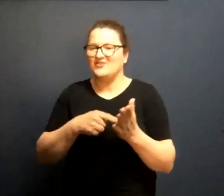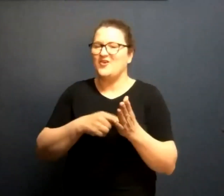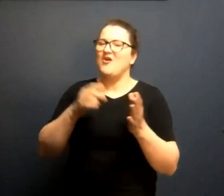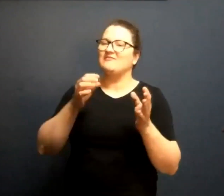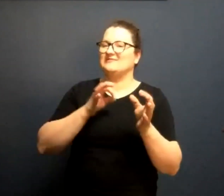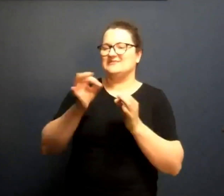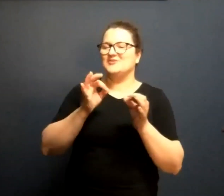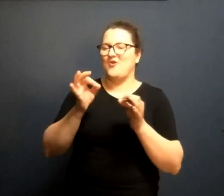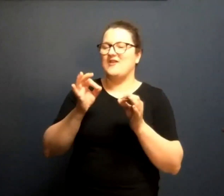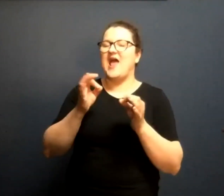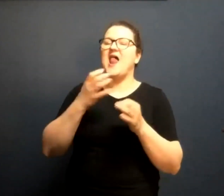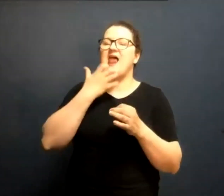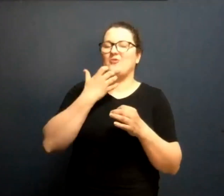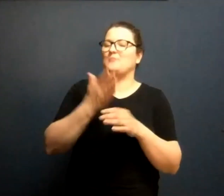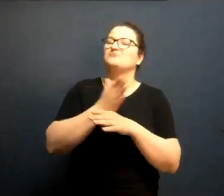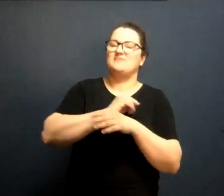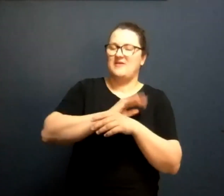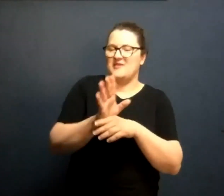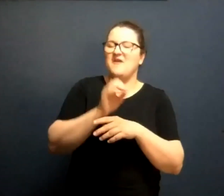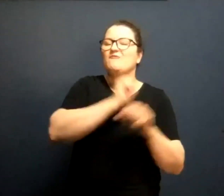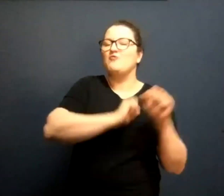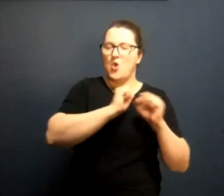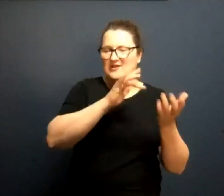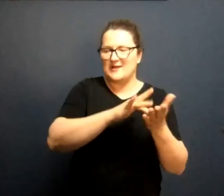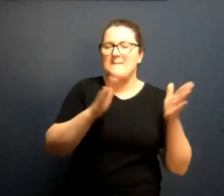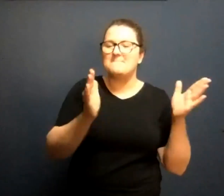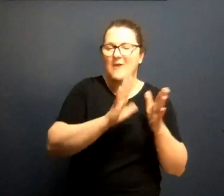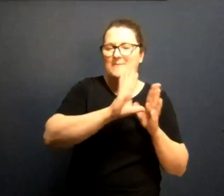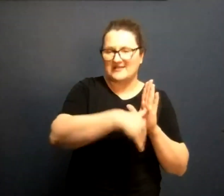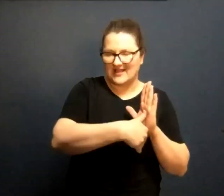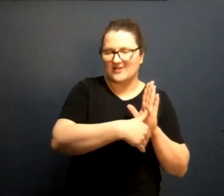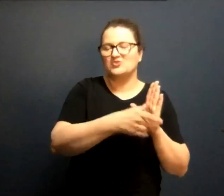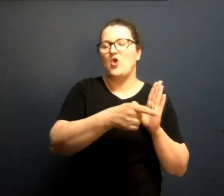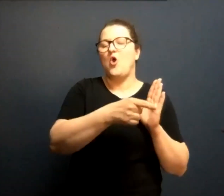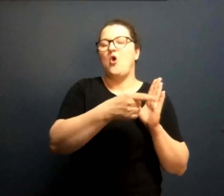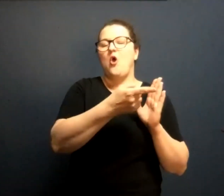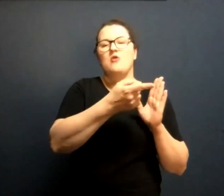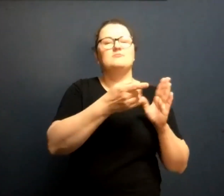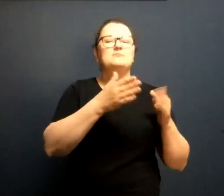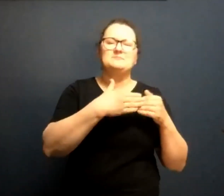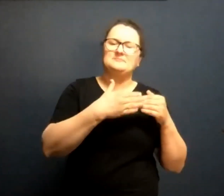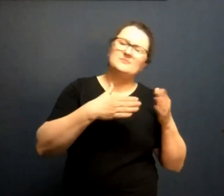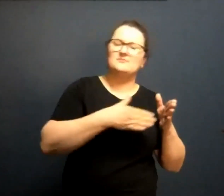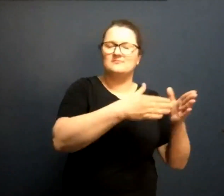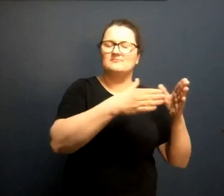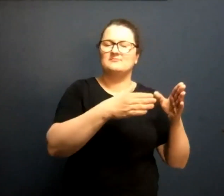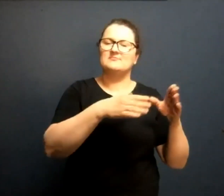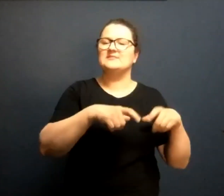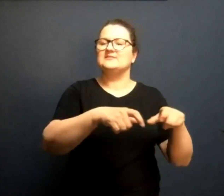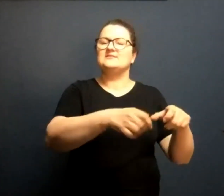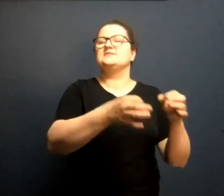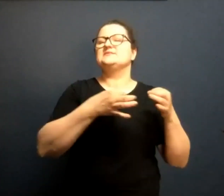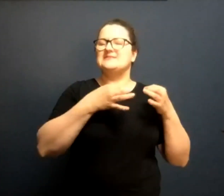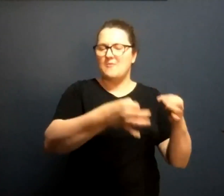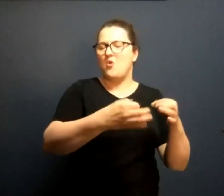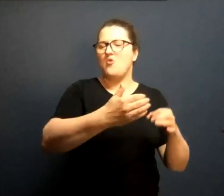pandemią we Włoszech, w jakimś małym miasteczku włoskim, na bocznej, przybocznej uliczce w kabriolecie zaparkowała